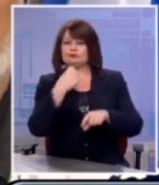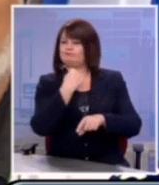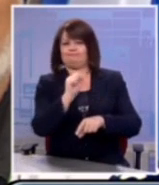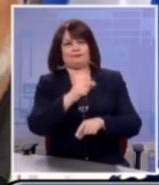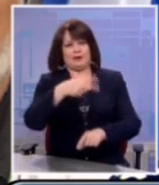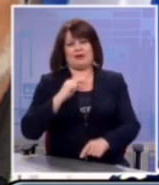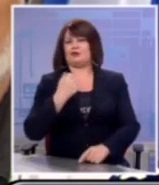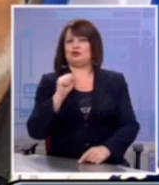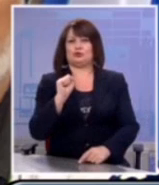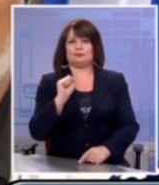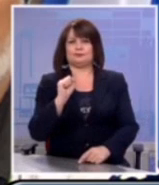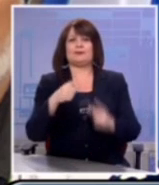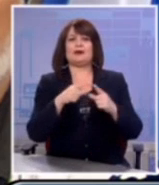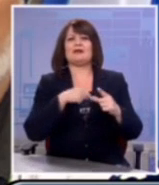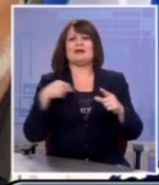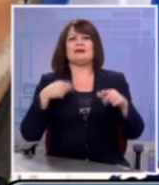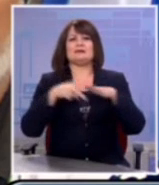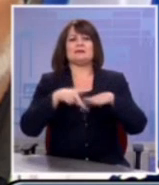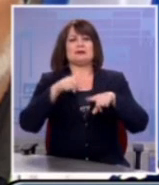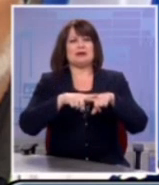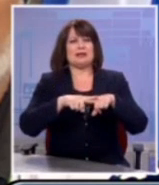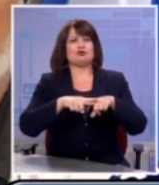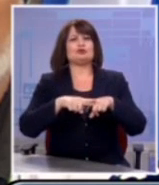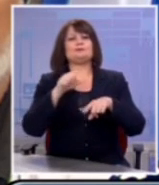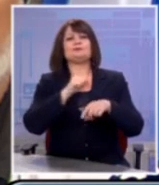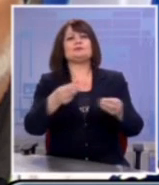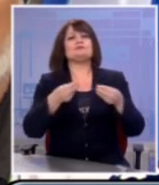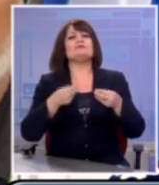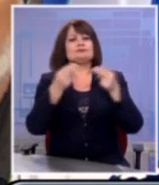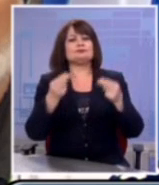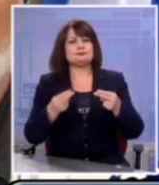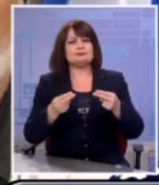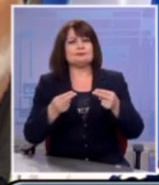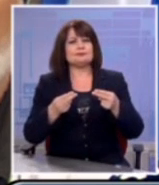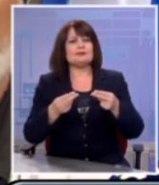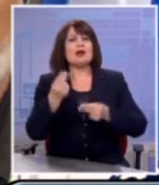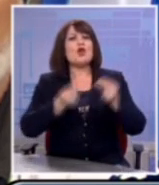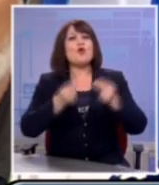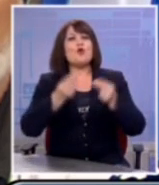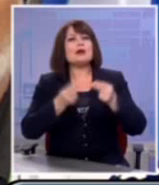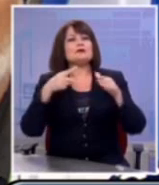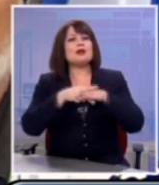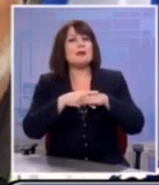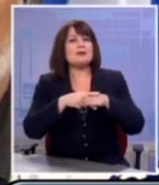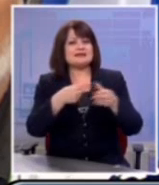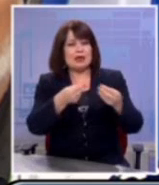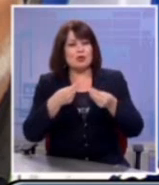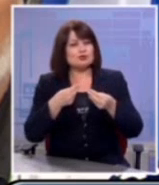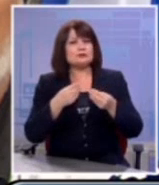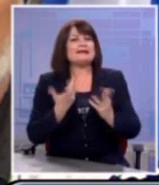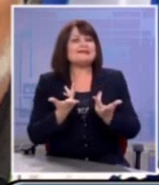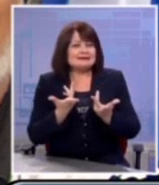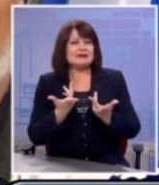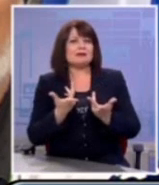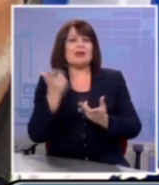αρνήθηκε δια του διοικητή της να χορηγήσει τα στοιχεία των κινήσεων των τραπεζικών που αφορούν